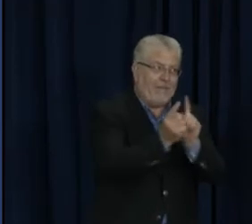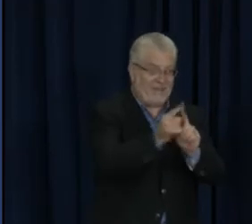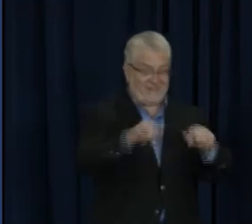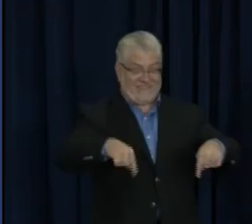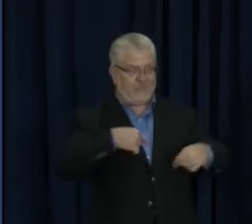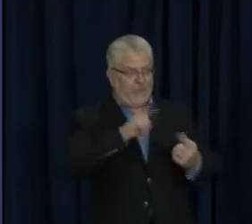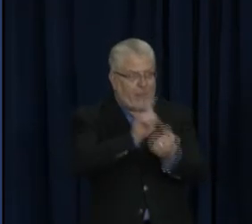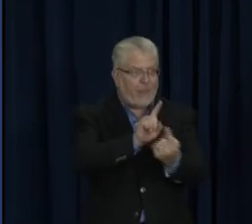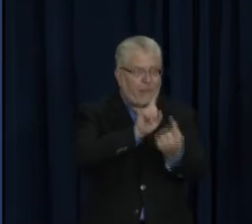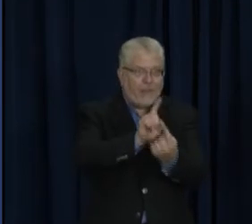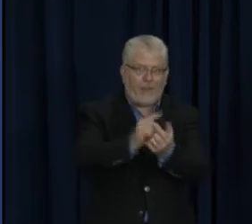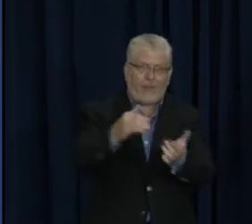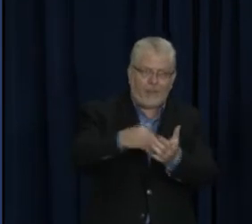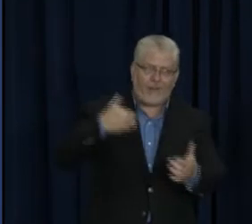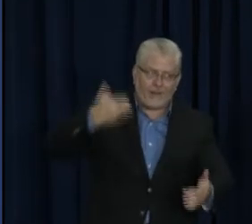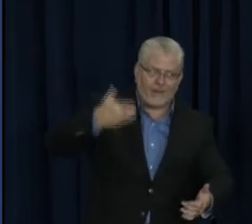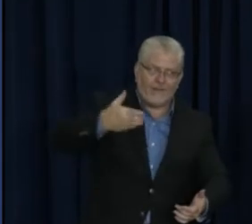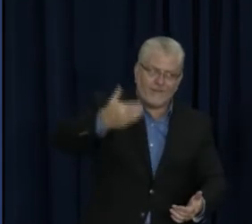تفضلي بالأحرى.